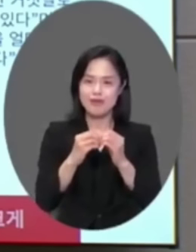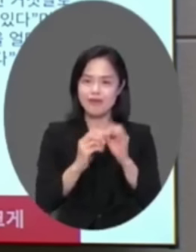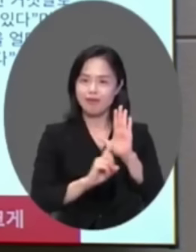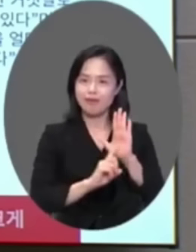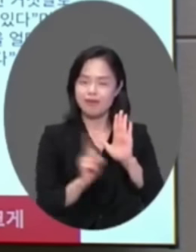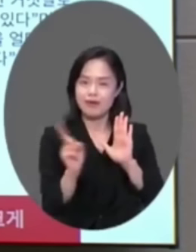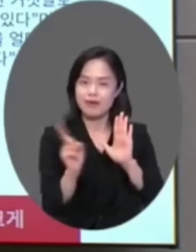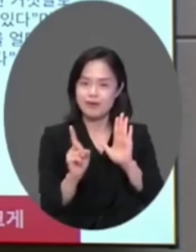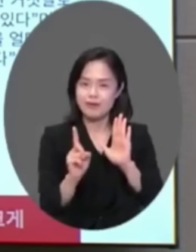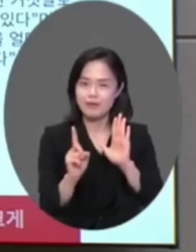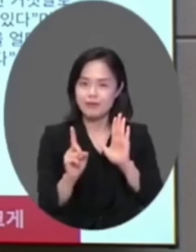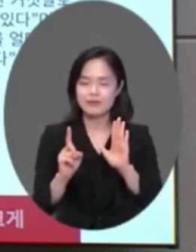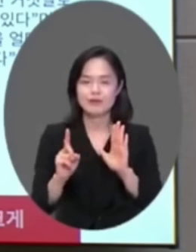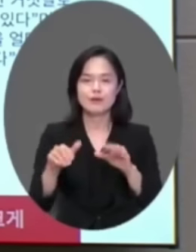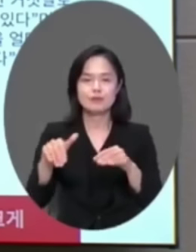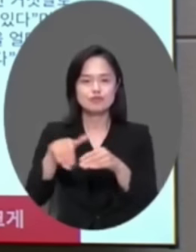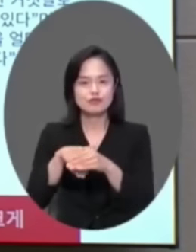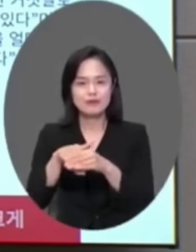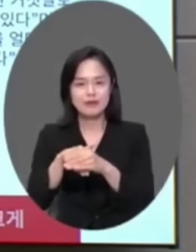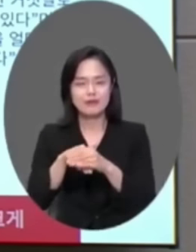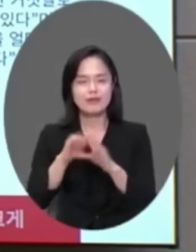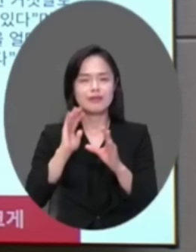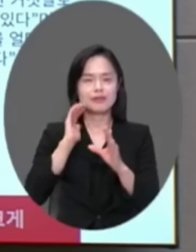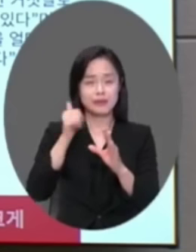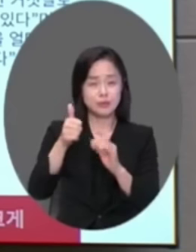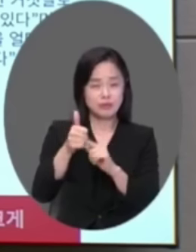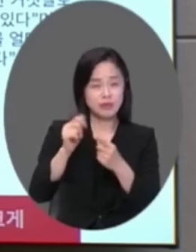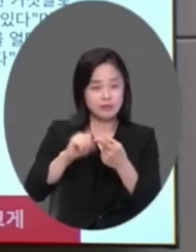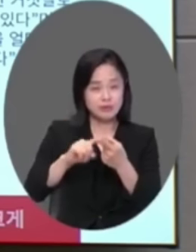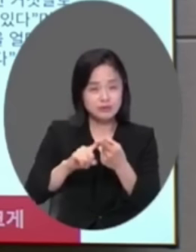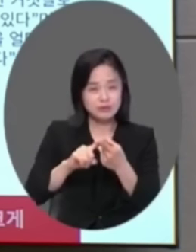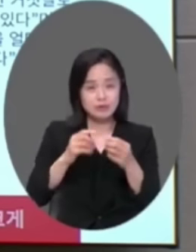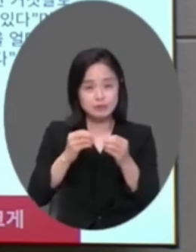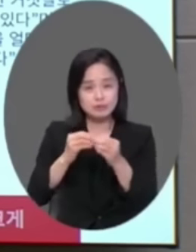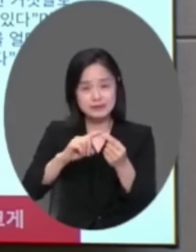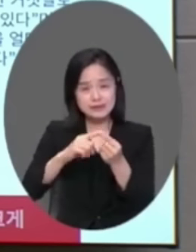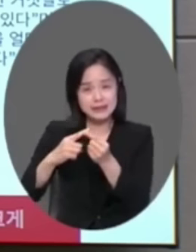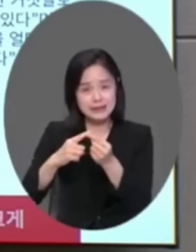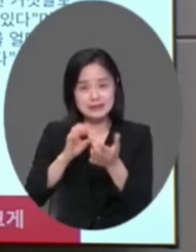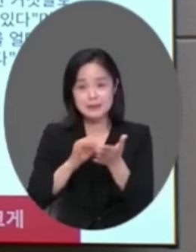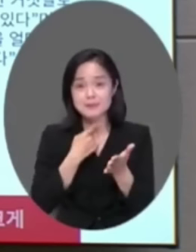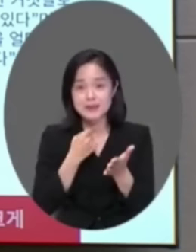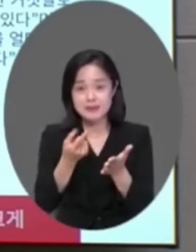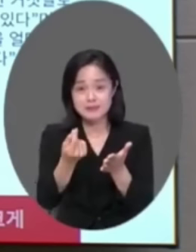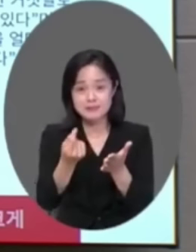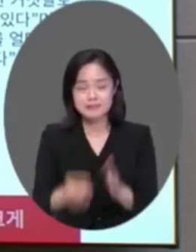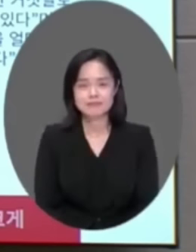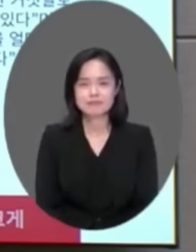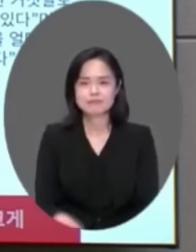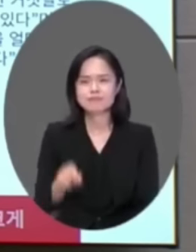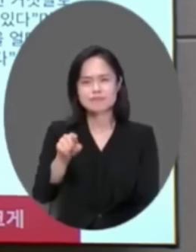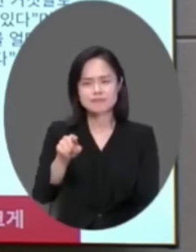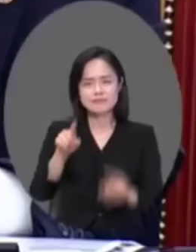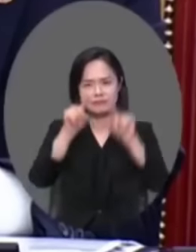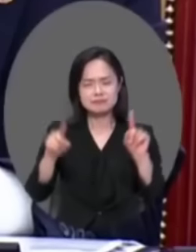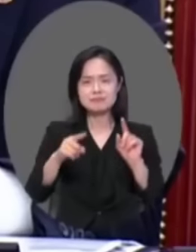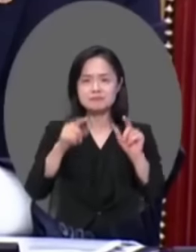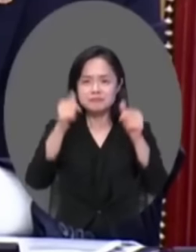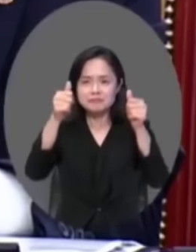대통령의 그 당시의 국정 철학은 뭐였습니까 저 모르고 저건 초안에서 폐기됐습니다 예 어쨌든 건데 그 당시에 문재인